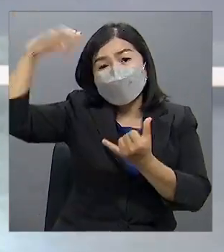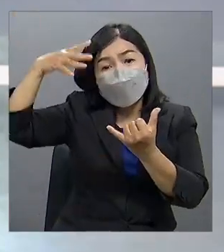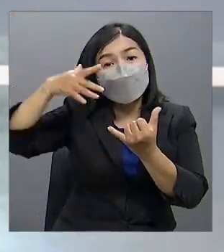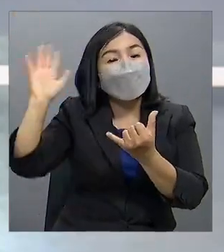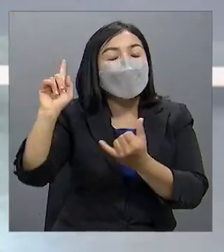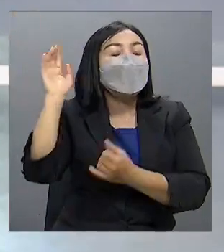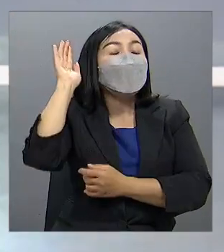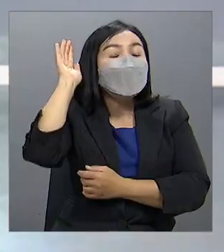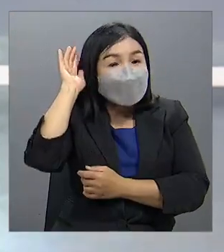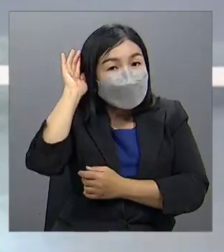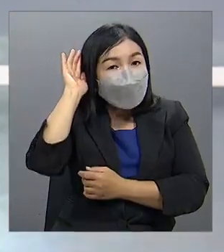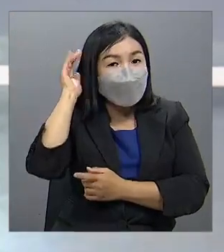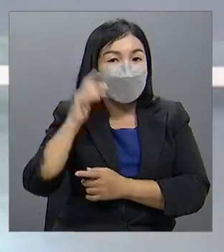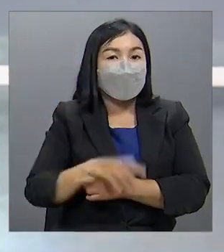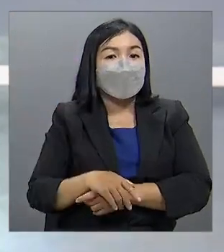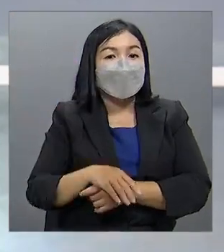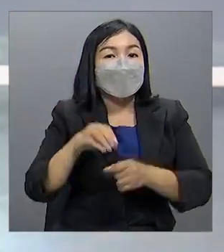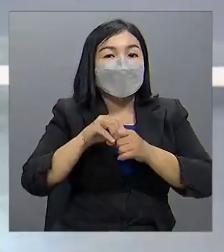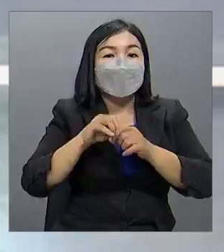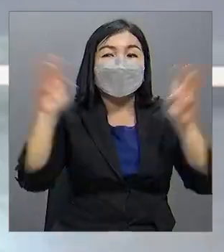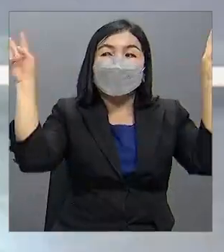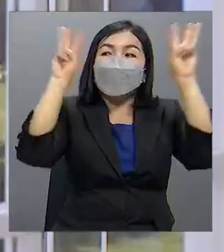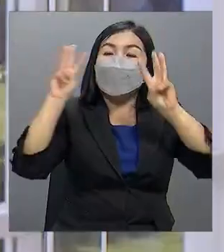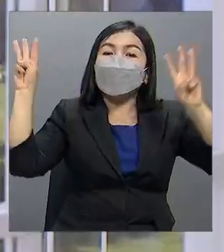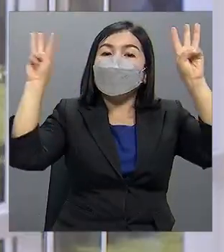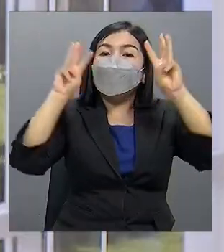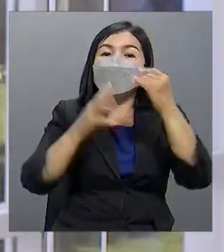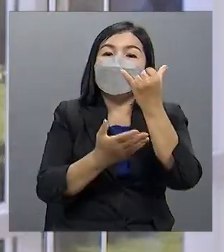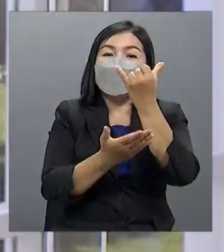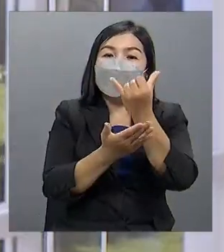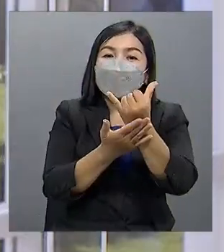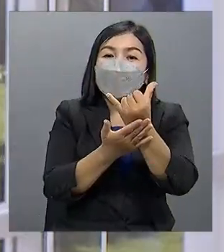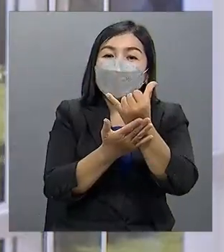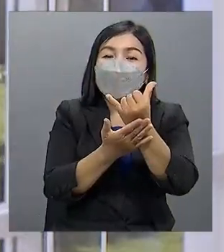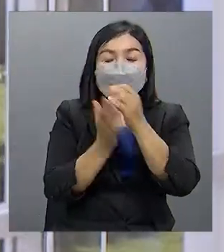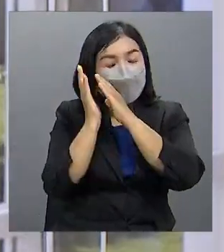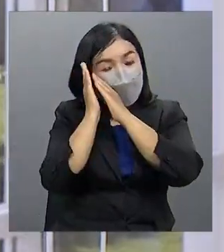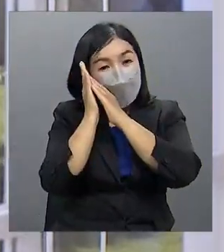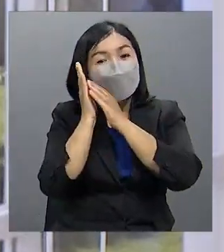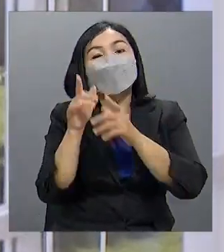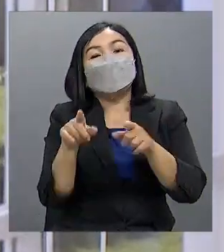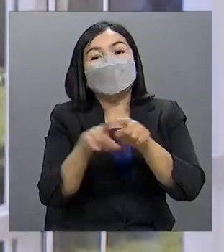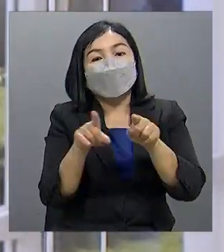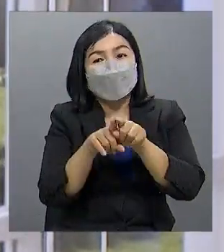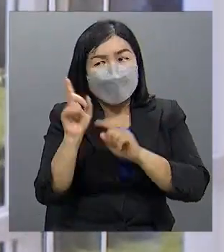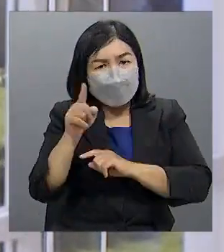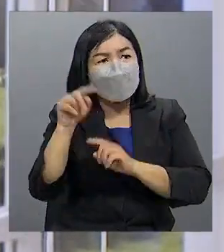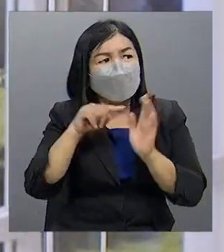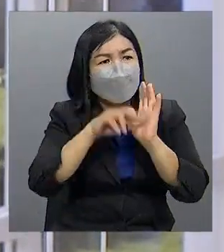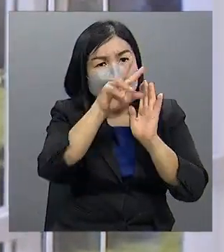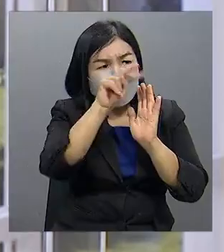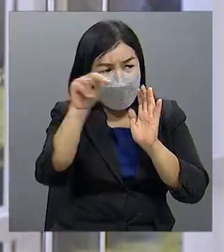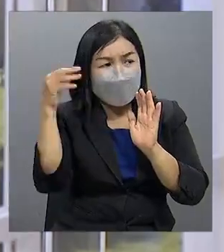ท่านอยากจะอยู่ในที่ที่แบบโอโถงแบบนี ้จริงๆแล้วถ้าเกิดแถวนนทบุรีเนี่ยก็มีวัดกู้น ะ ก็มีพระนอนแบบนี้เห